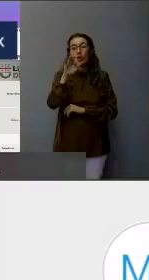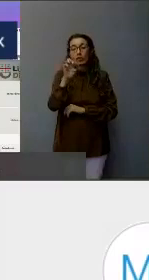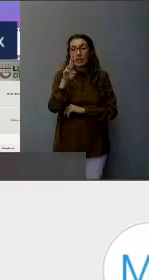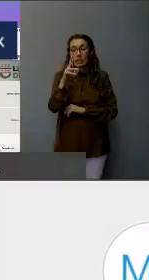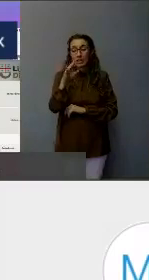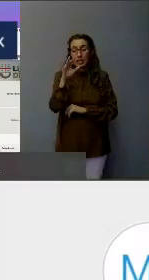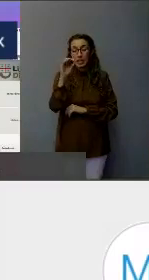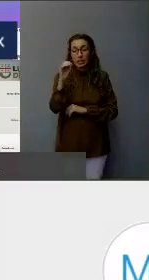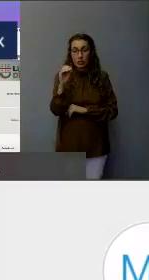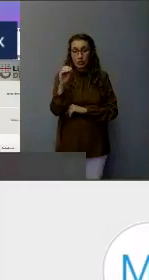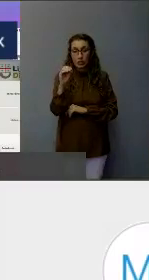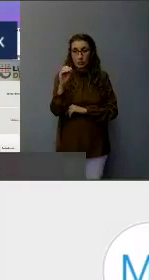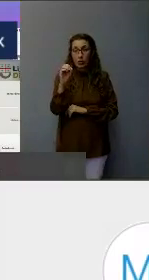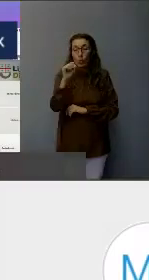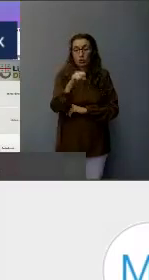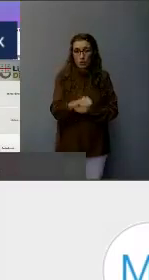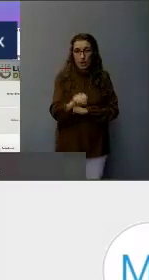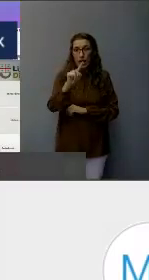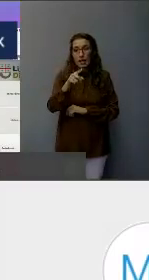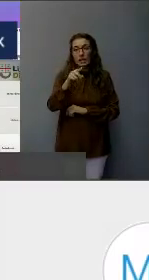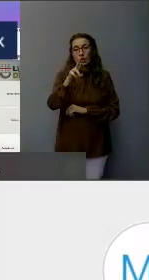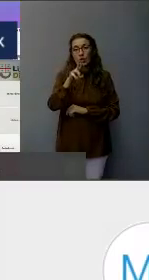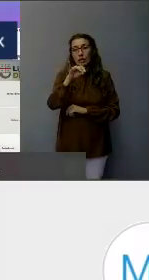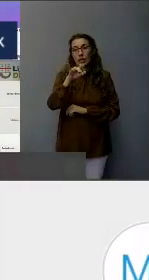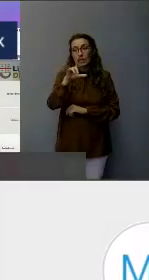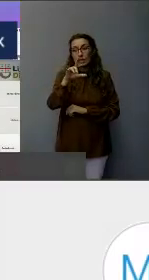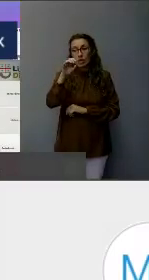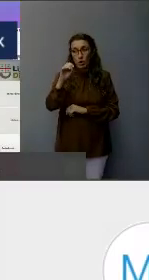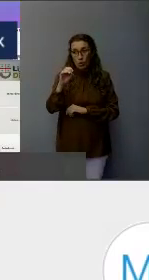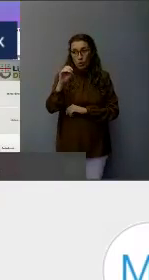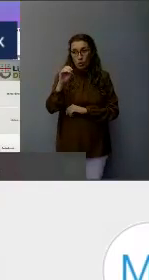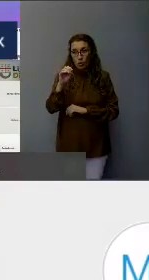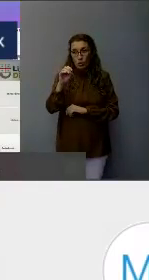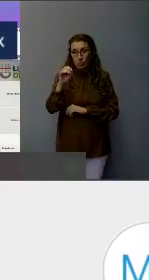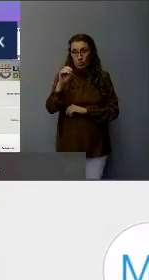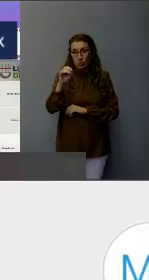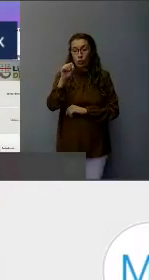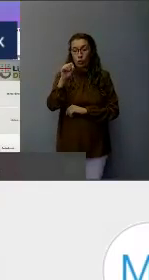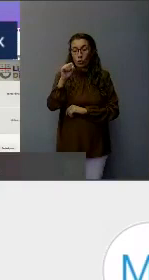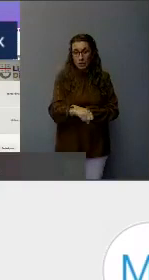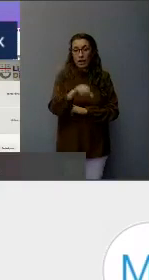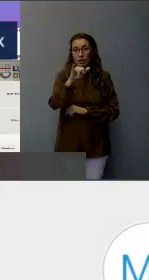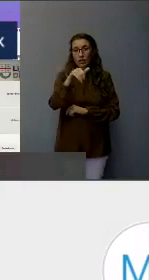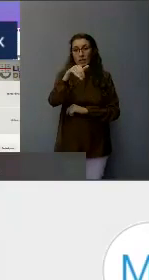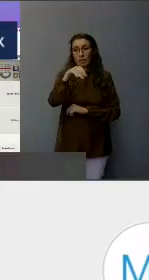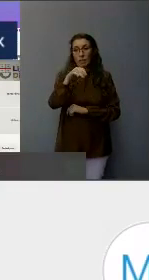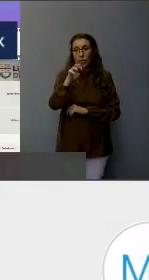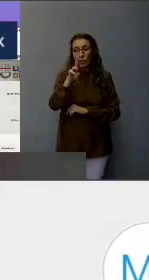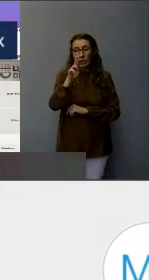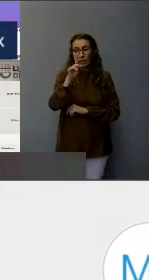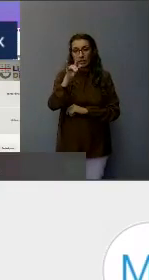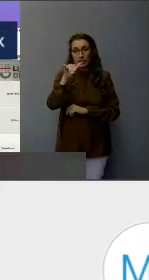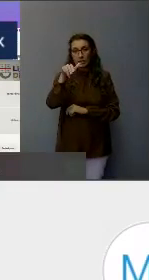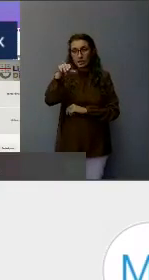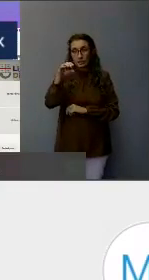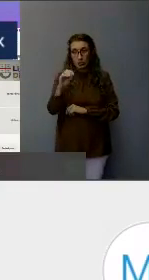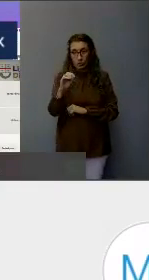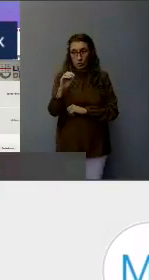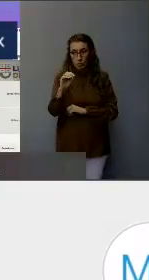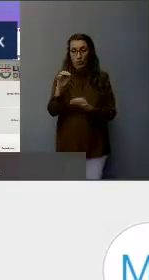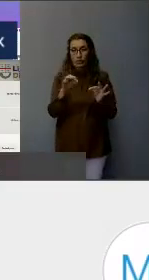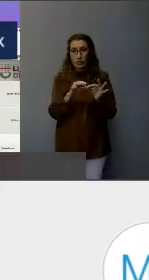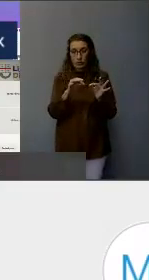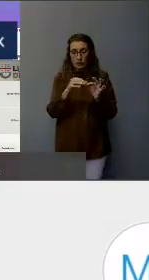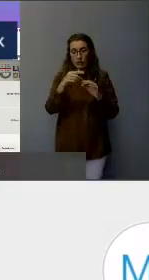ferrero contraria consigliere grillo contrario si viene immordino favorevole